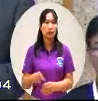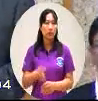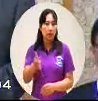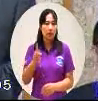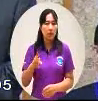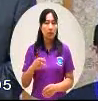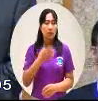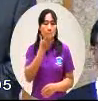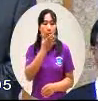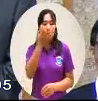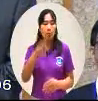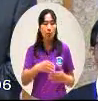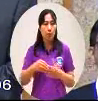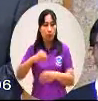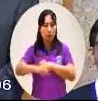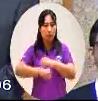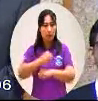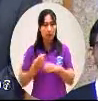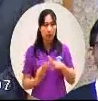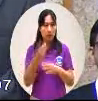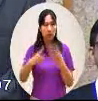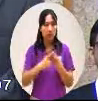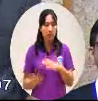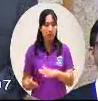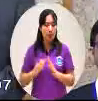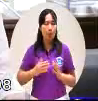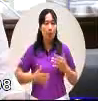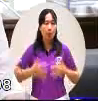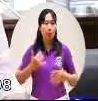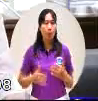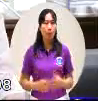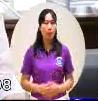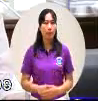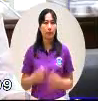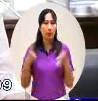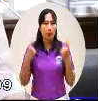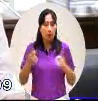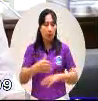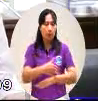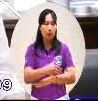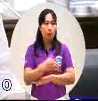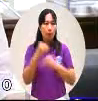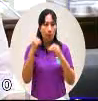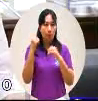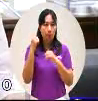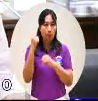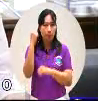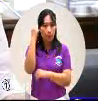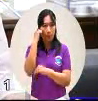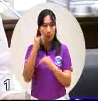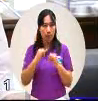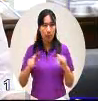动产业的复兴。 好，谢谢。好，我们原住民部分呢？